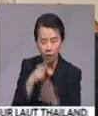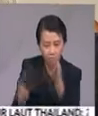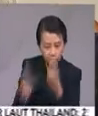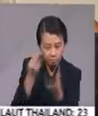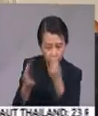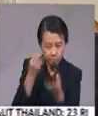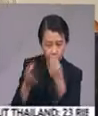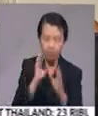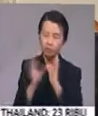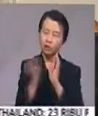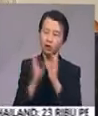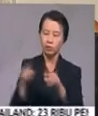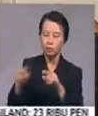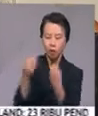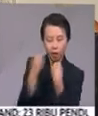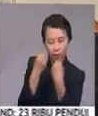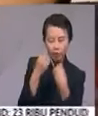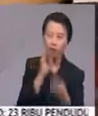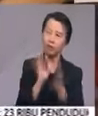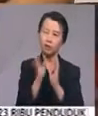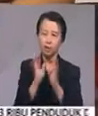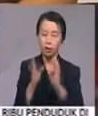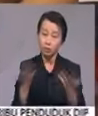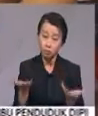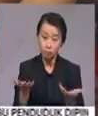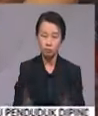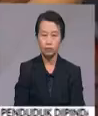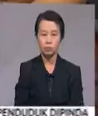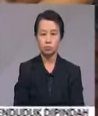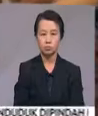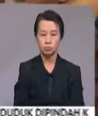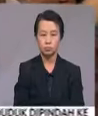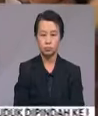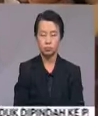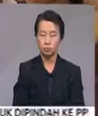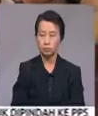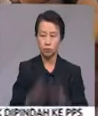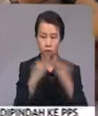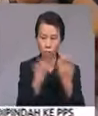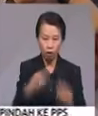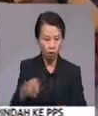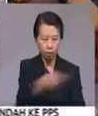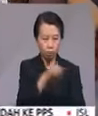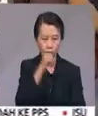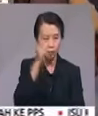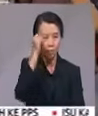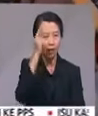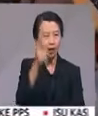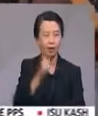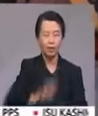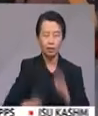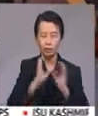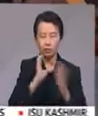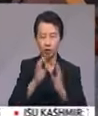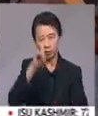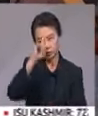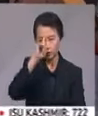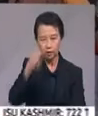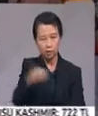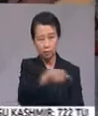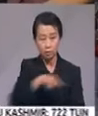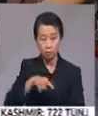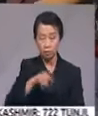mula cakap dengan diorang. Diorang ajar saya bercakap dengan diorang. Meski tiada ahli keluarganya yang boleh memahami serta bertutur dalam bahasa